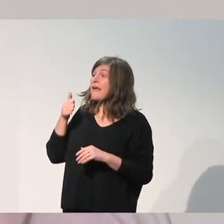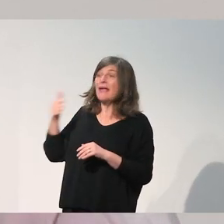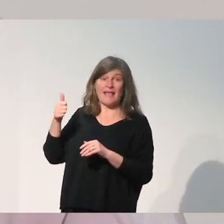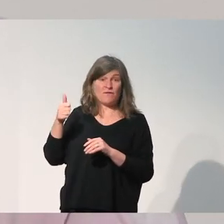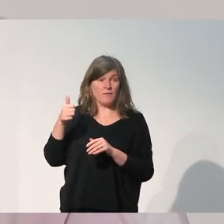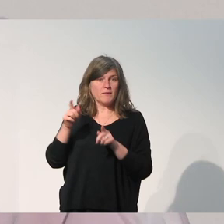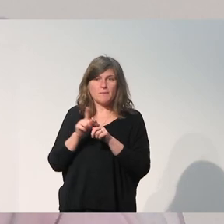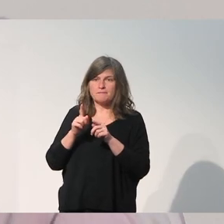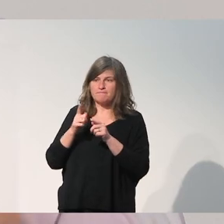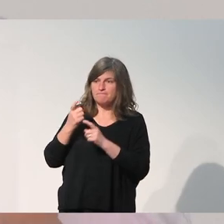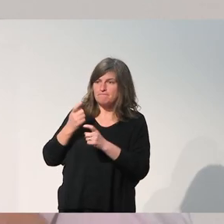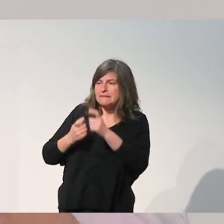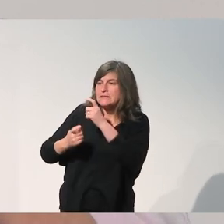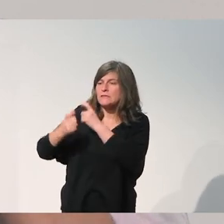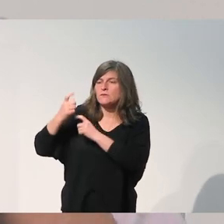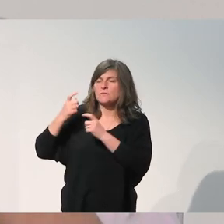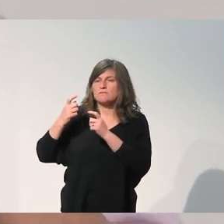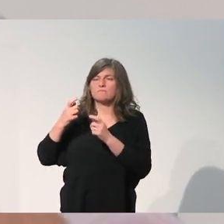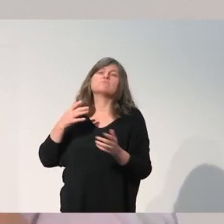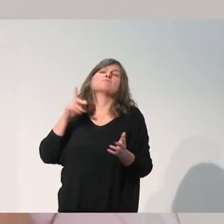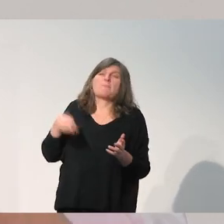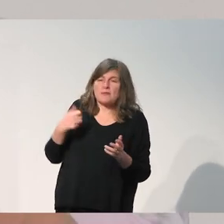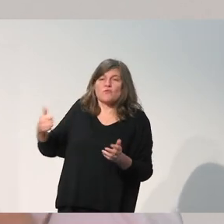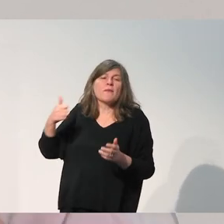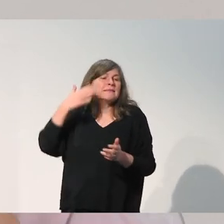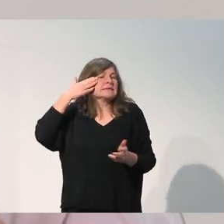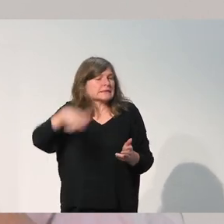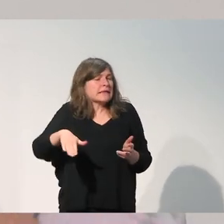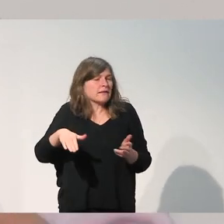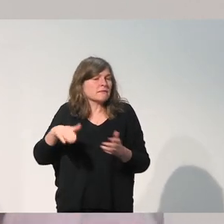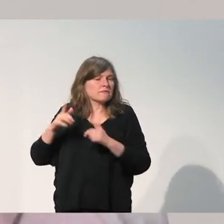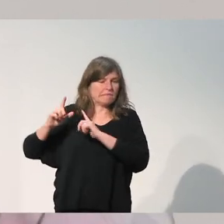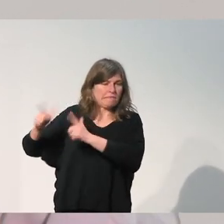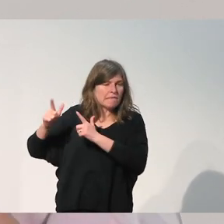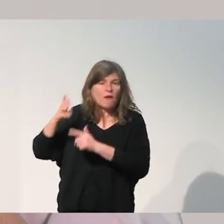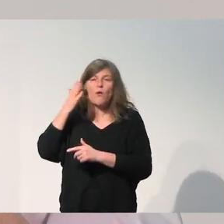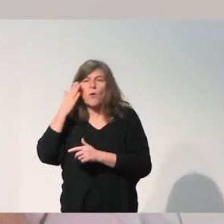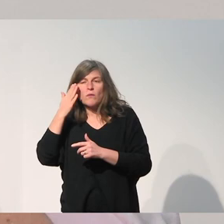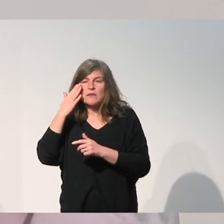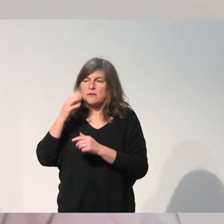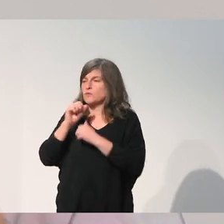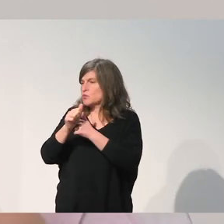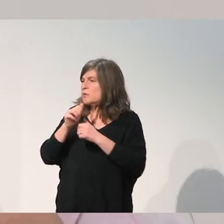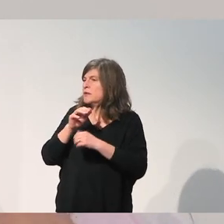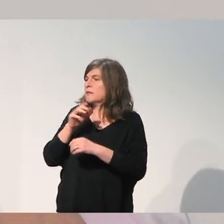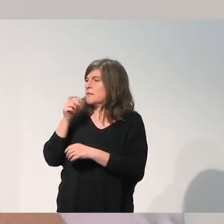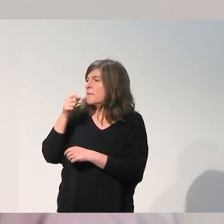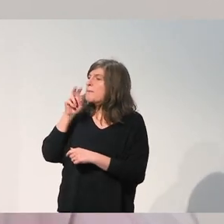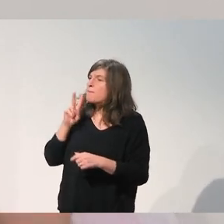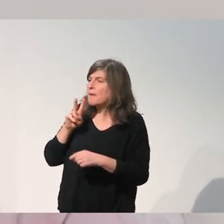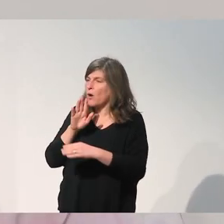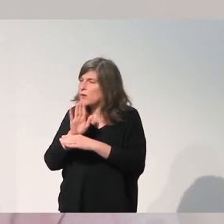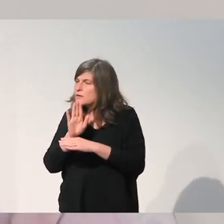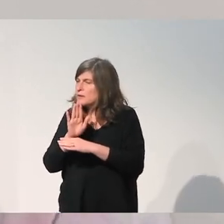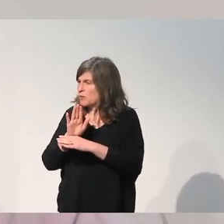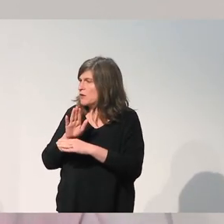redécouvert, puisque bien évidemment vous saviez ce qui s'était passé pendant la guerre, mais à travers les témoignages de vos parents, vous les avez interrogés